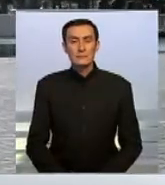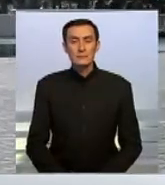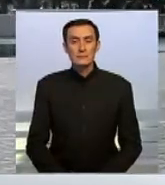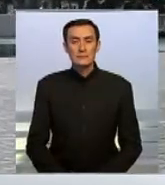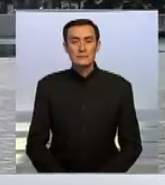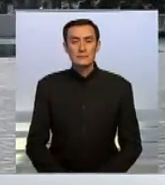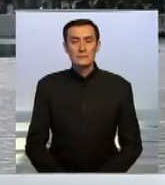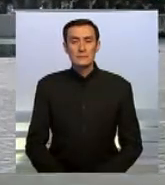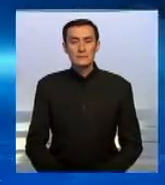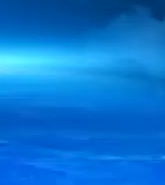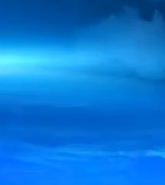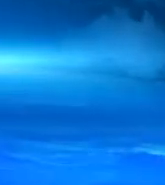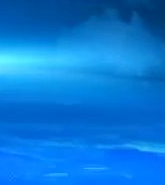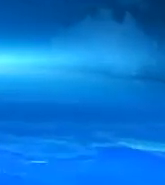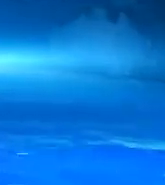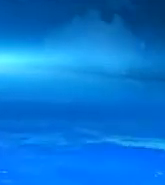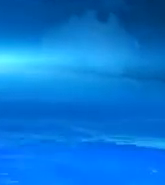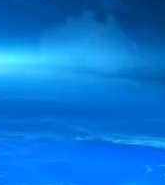Баку.